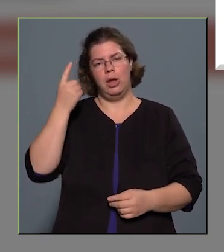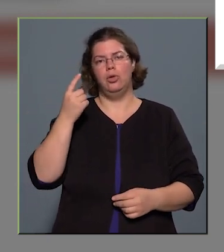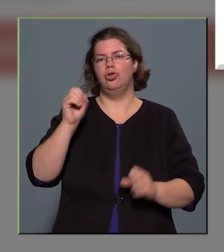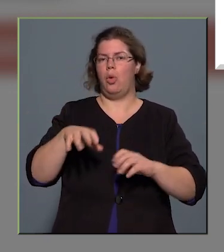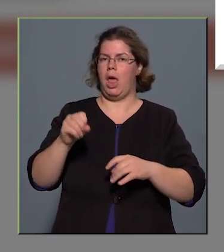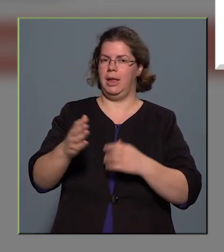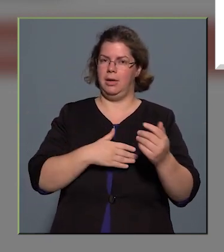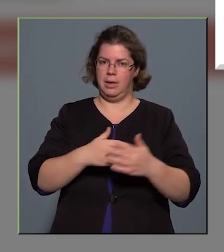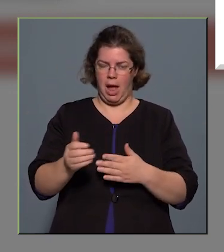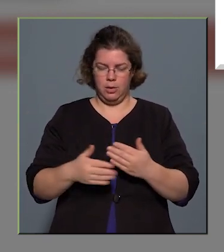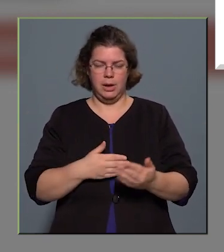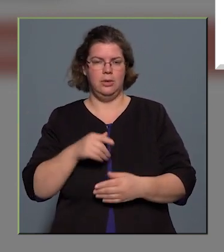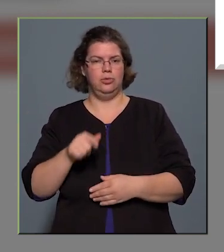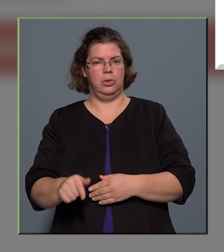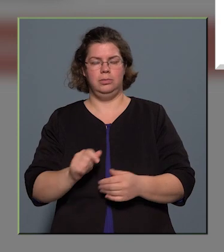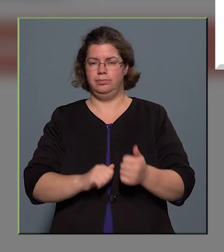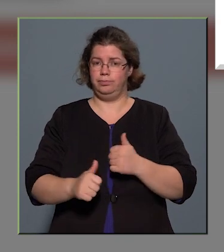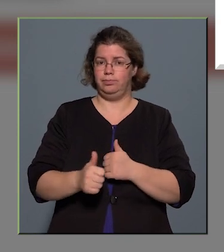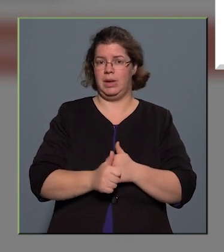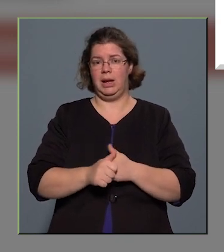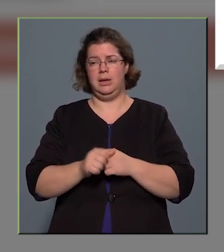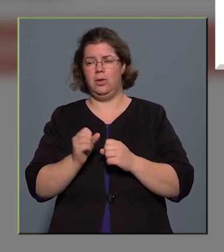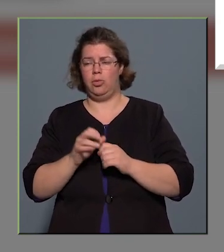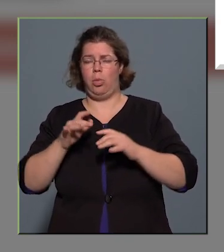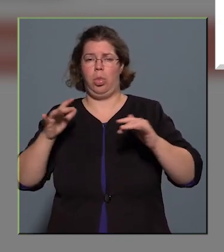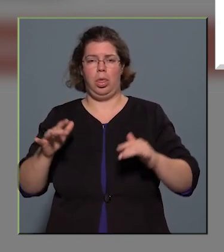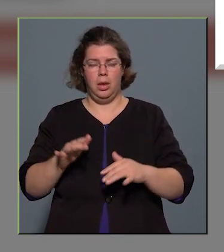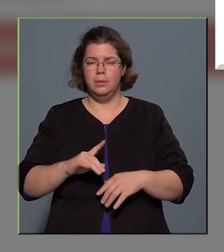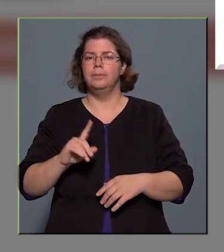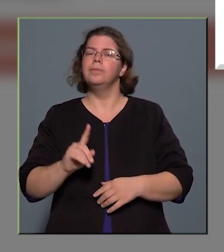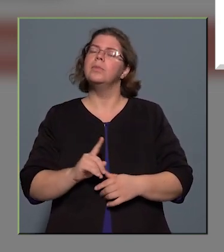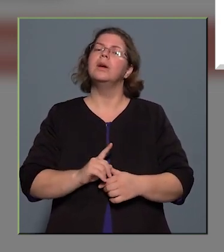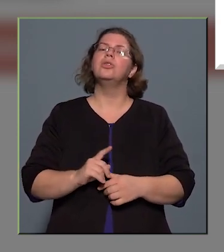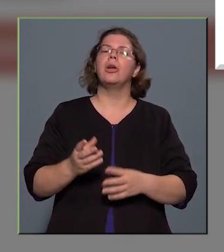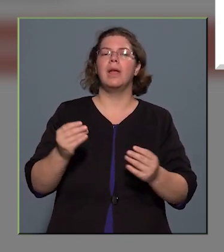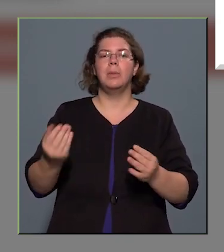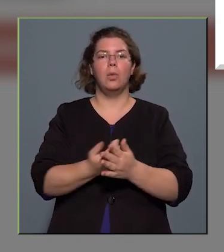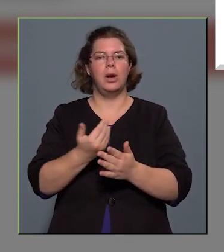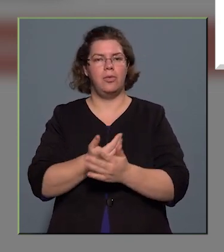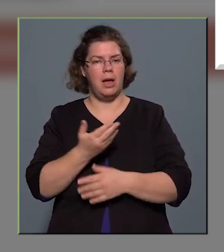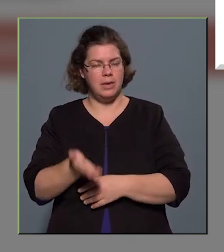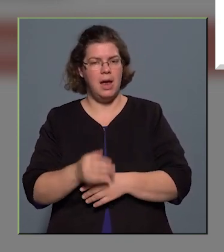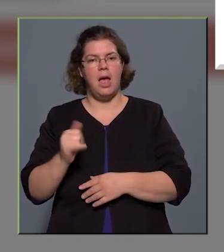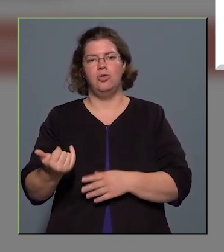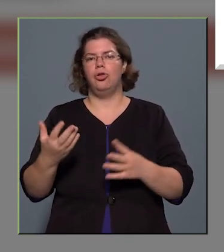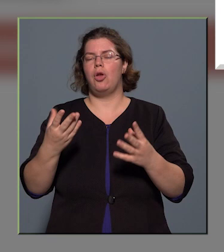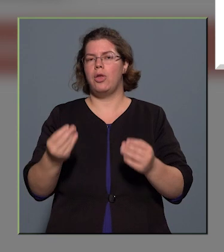hulladékgazdálkodásra, a hulladék keletkezésének megelőzésére, a termékek újrafelhasználására, valamint az